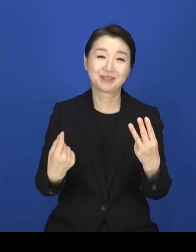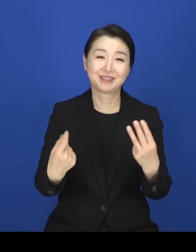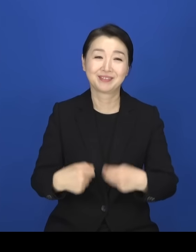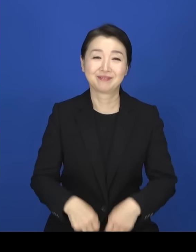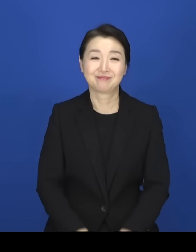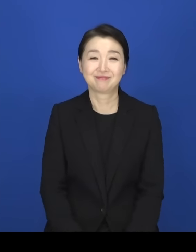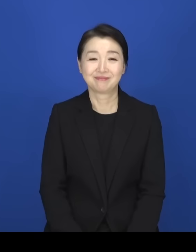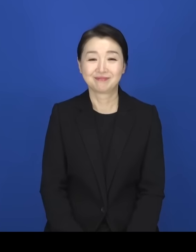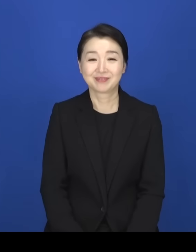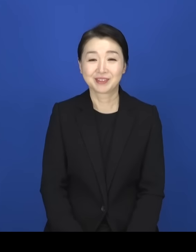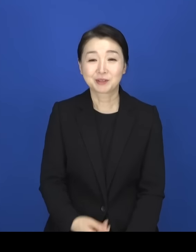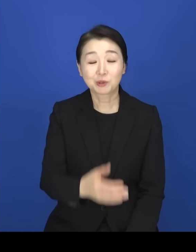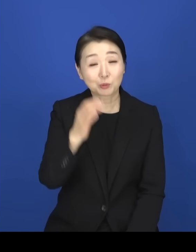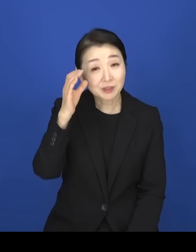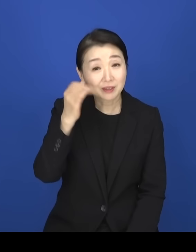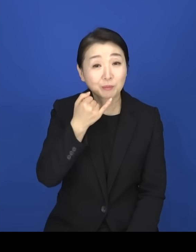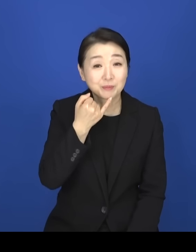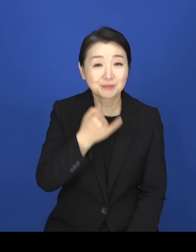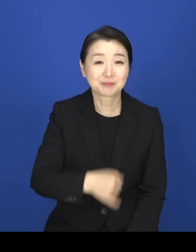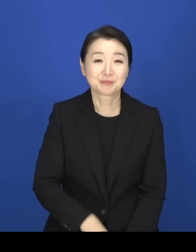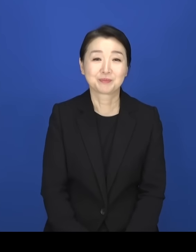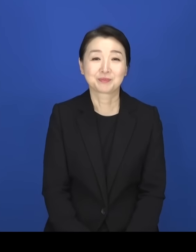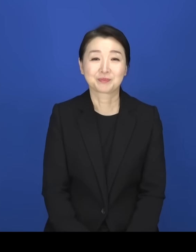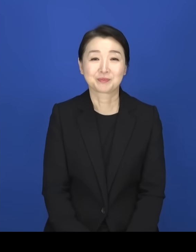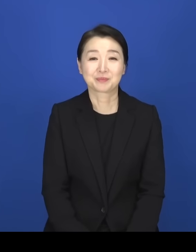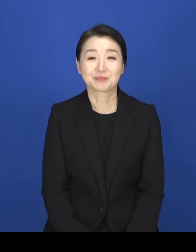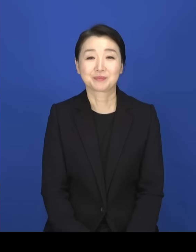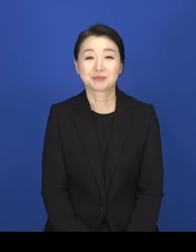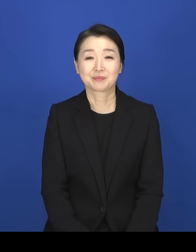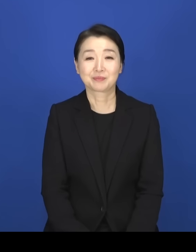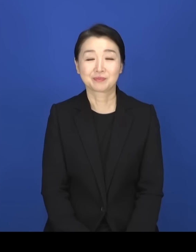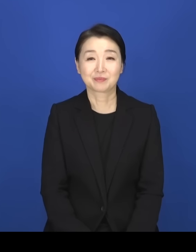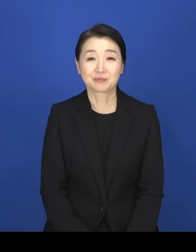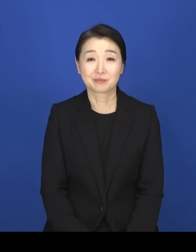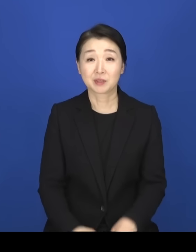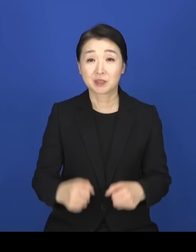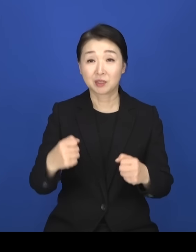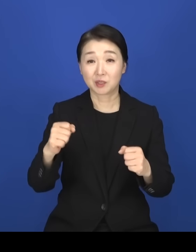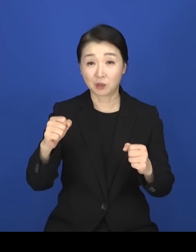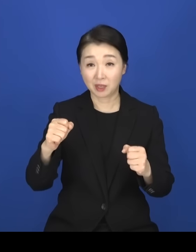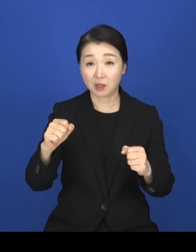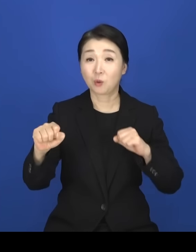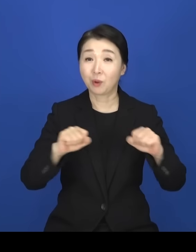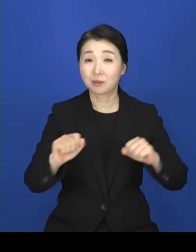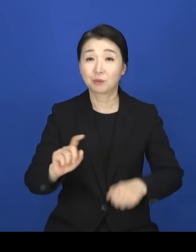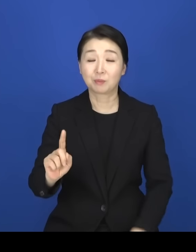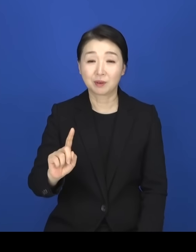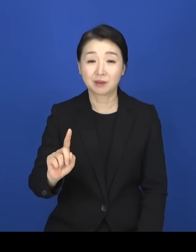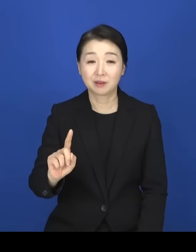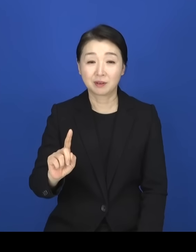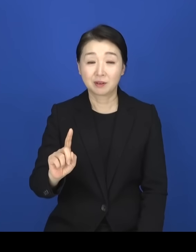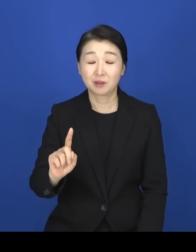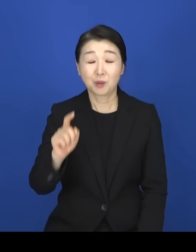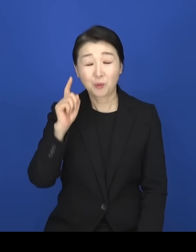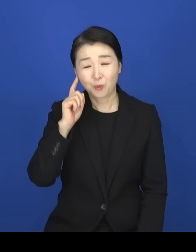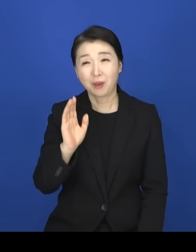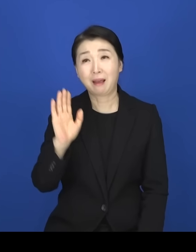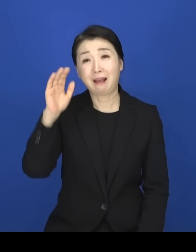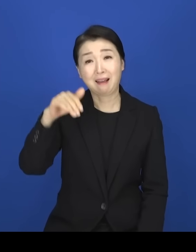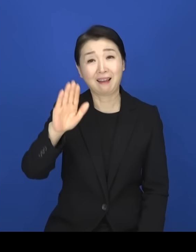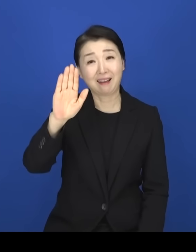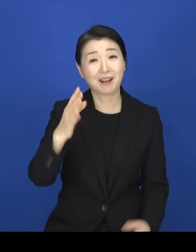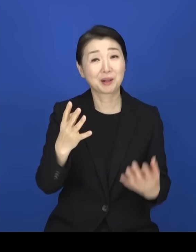같아요. 아닙니다. 정말 여러분들 기대하셔도 좋습니다. 아 그래요. 네, 정말. 뭐 이 연예계 생활이라는 게 이제 막 이렇게 롤러코스터라고 하잖아요. 네, 네.